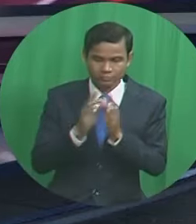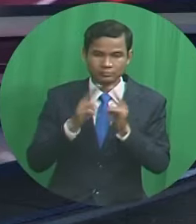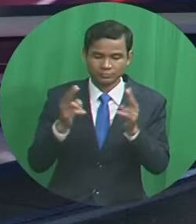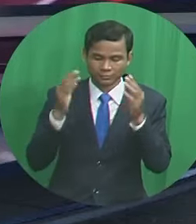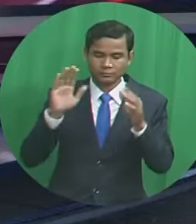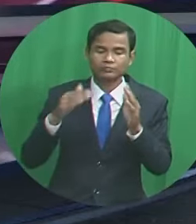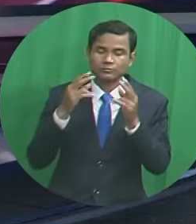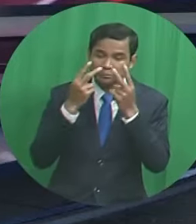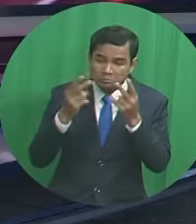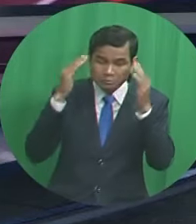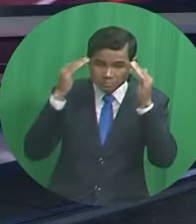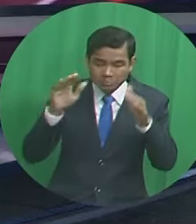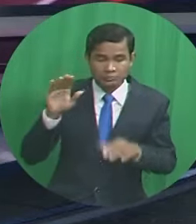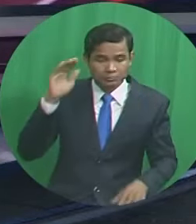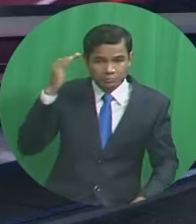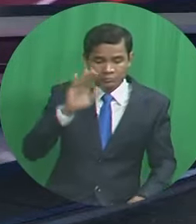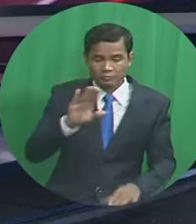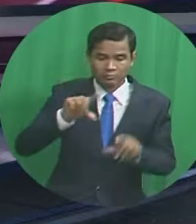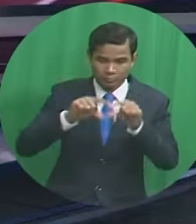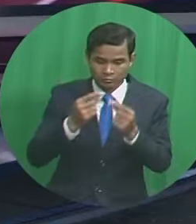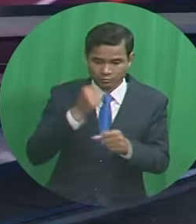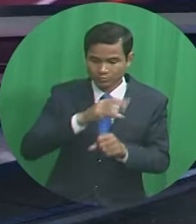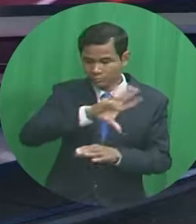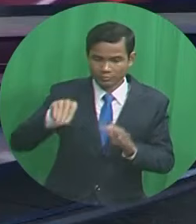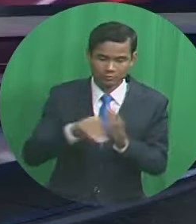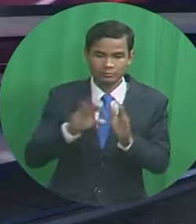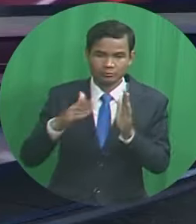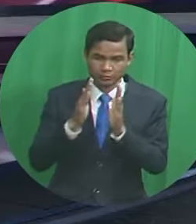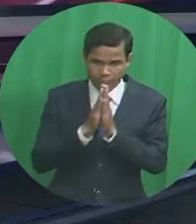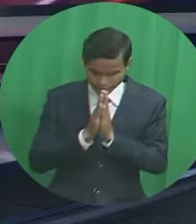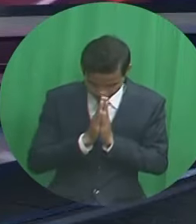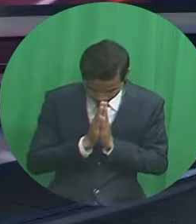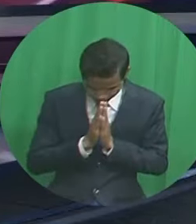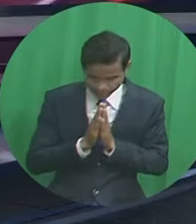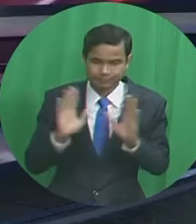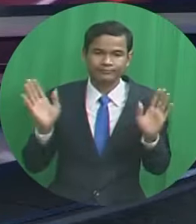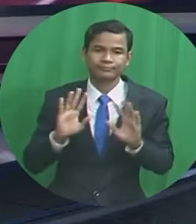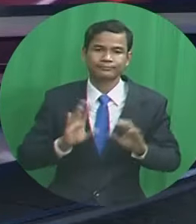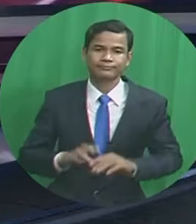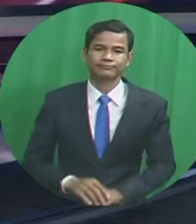ចំពោះការទេសនារបស់លោកអ្នកនាងខ្ញុំរួមទាំងក្រុមការងារសូមអរគុណសូមគោរពលា